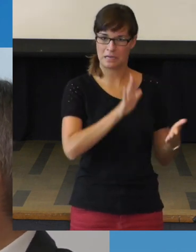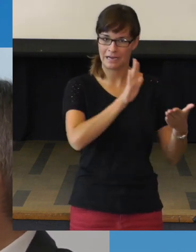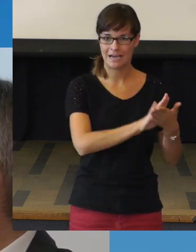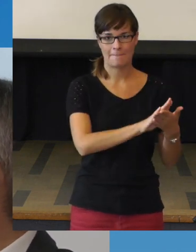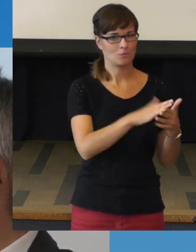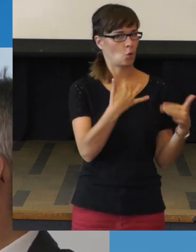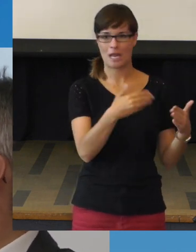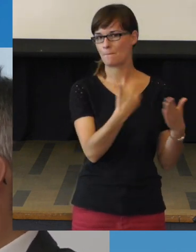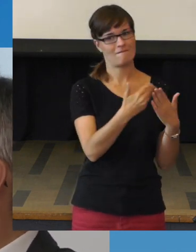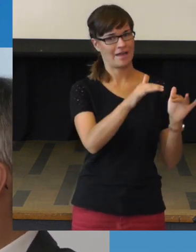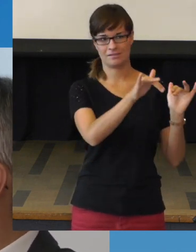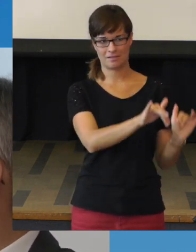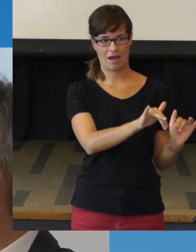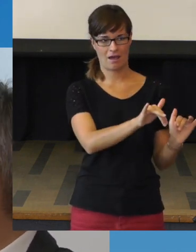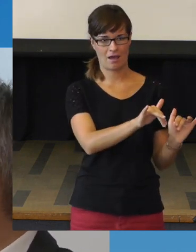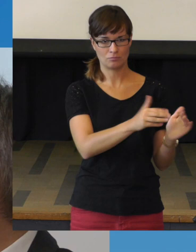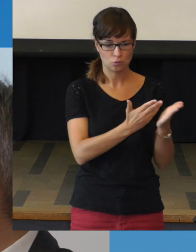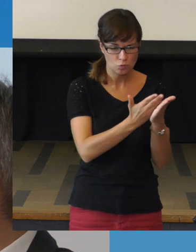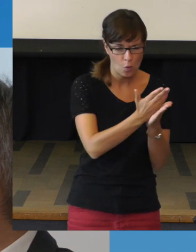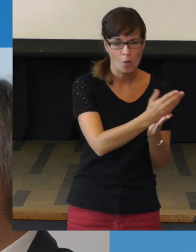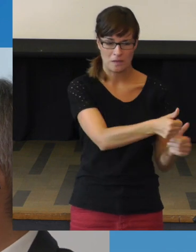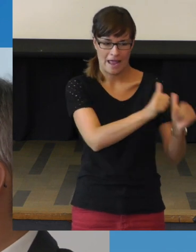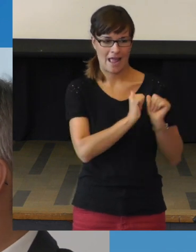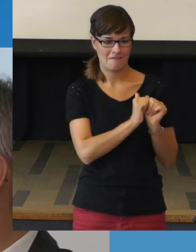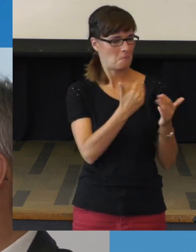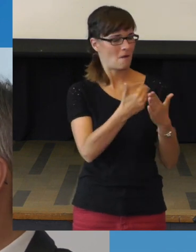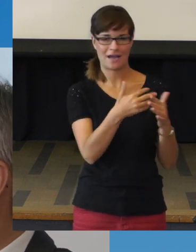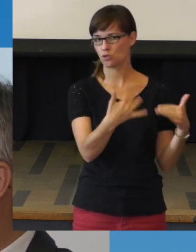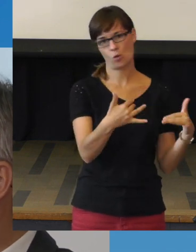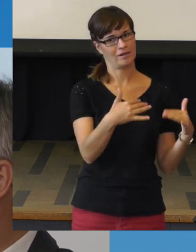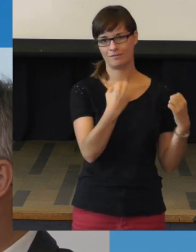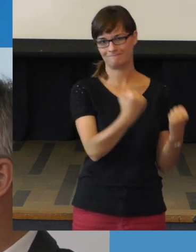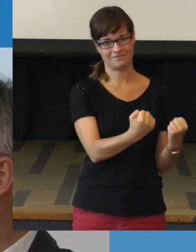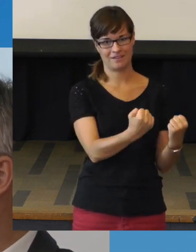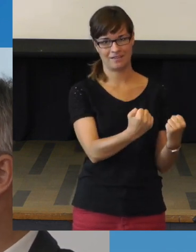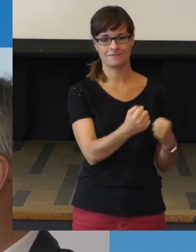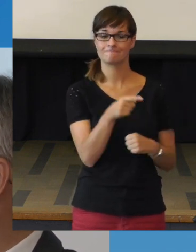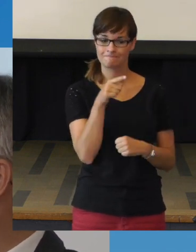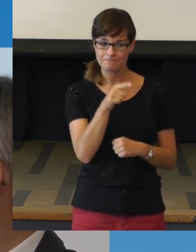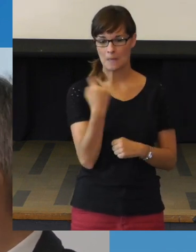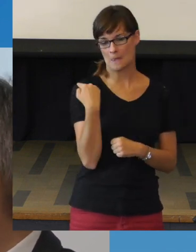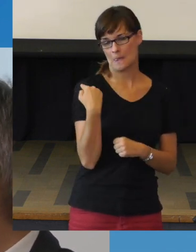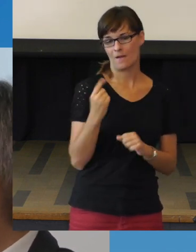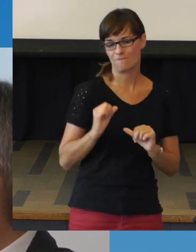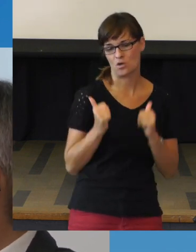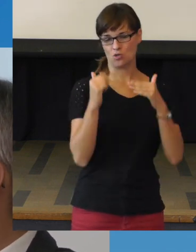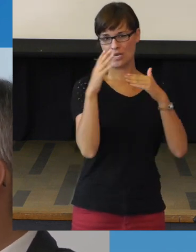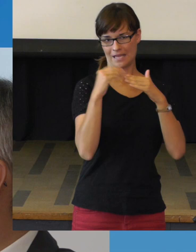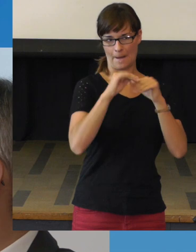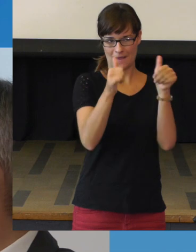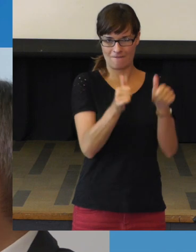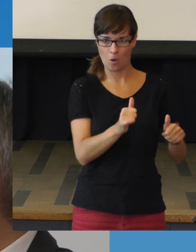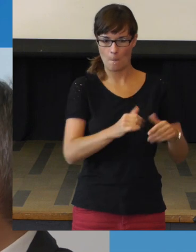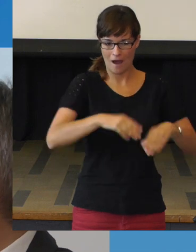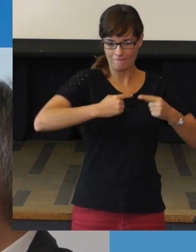diese Therapie von dauerhaftem Nutzen ist, sondern das ist eine Therapieform, die gerade erst im Beginn ist. Und da